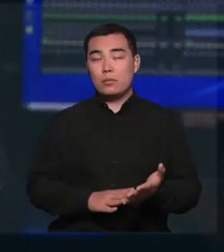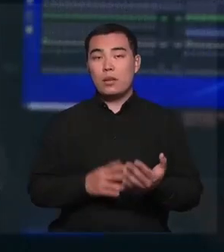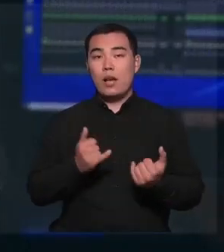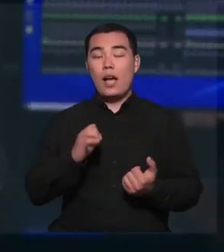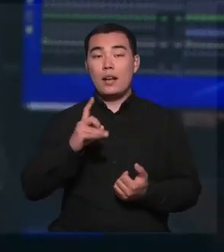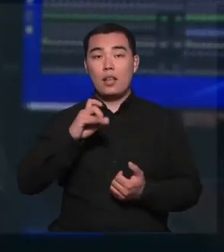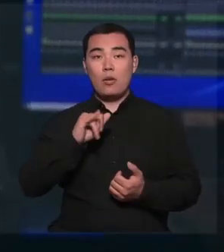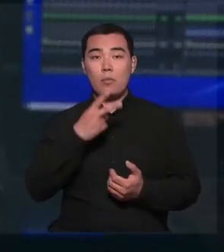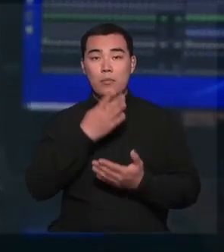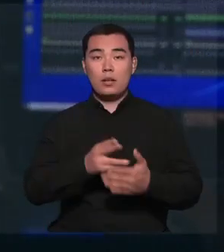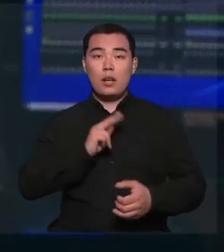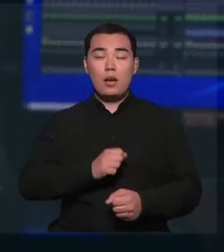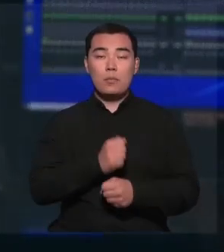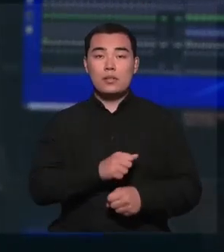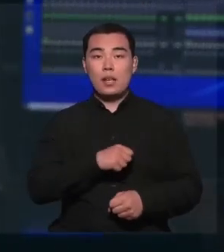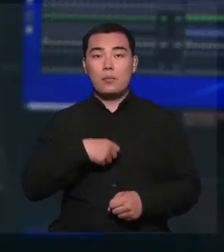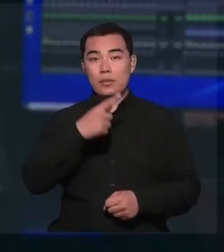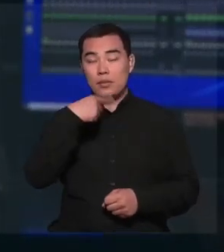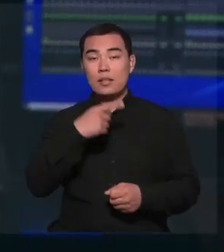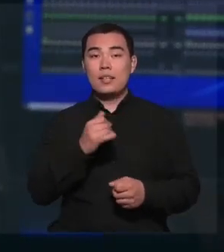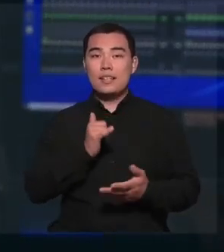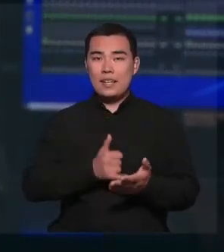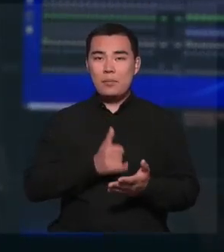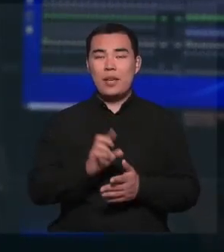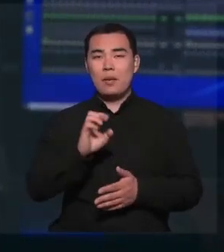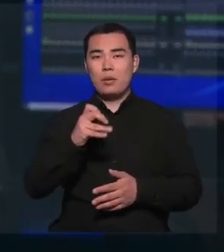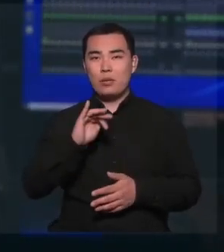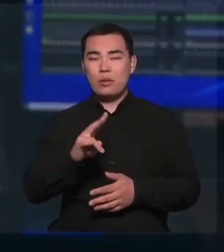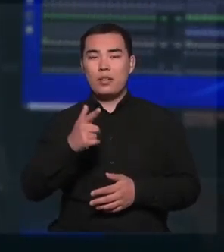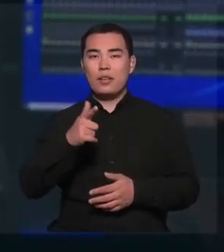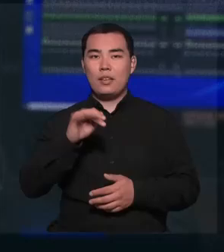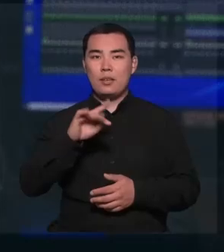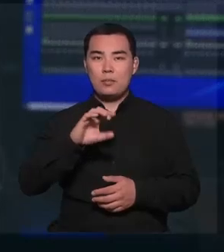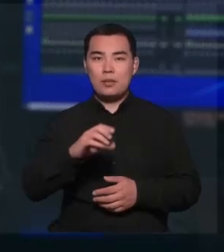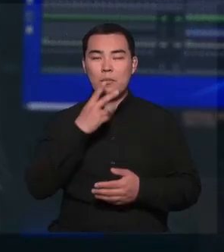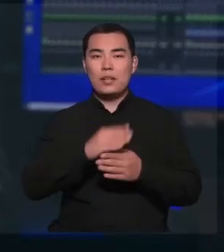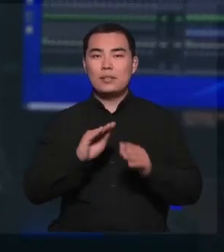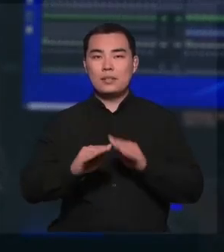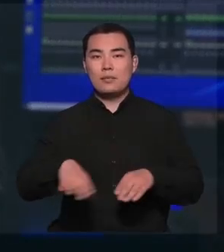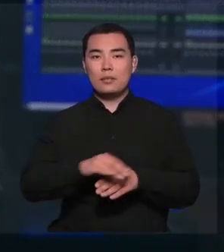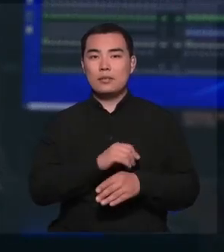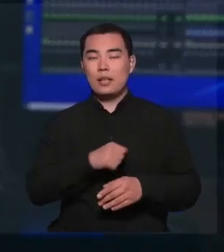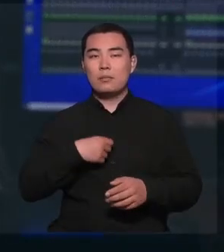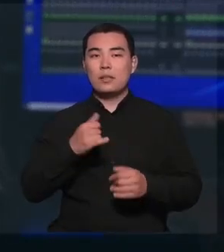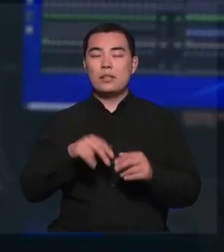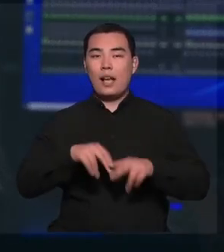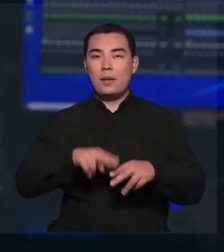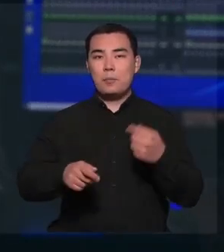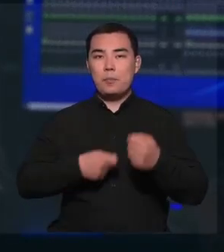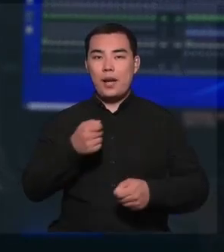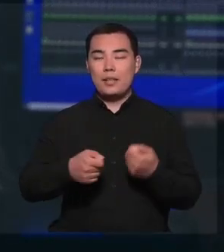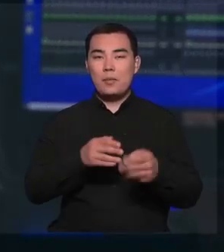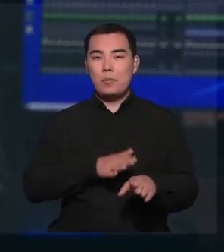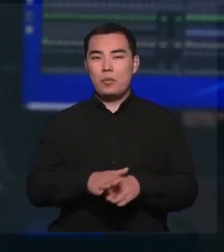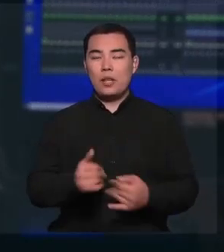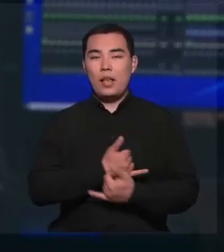Әрлі өнімдерінен өзгесе өзімізде өндірілет. Цемент, бетон, гипс пен қоспалар сияқты құрылыс материалдары ішкі нарықты